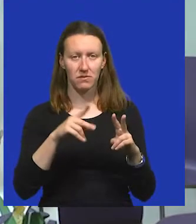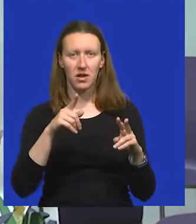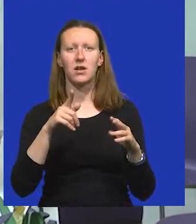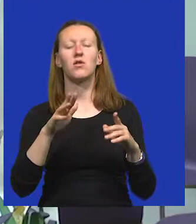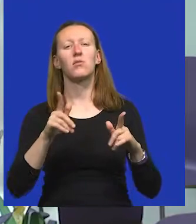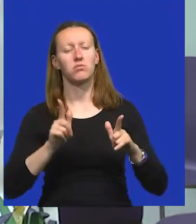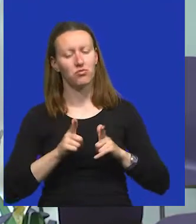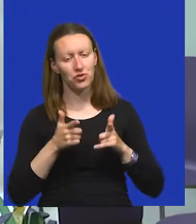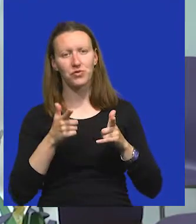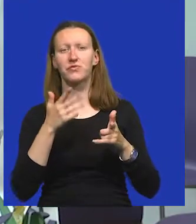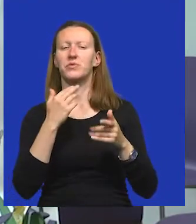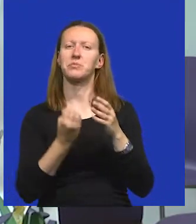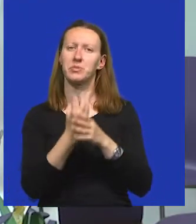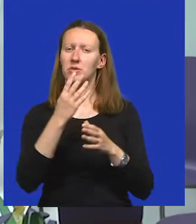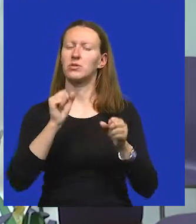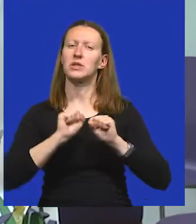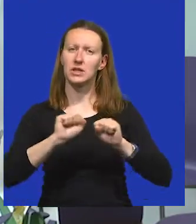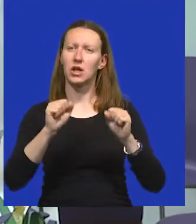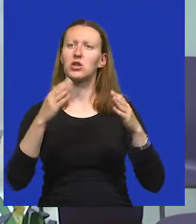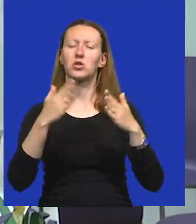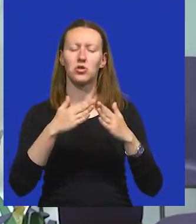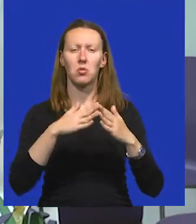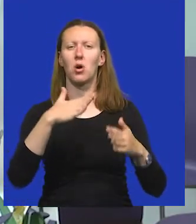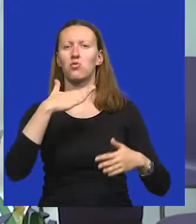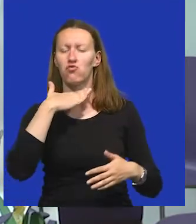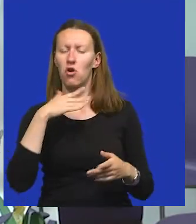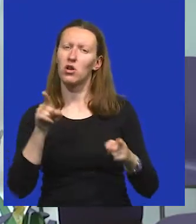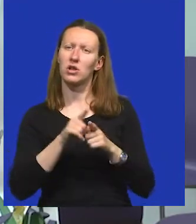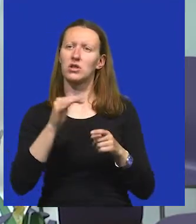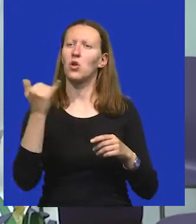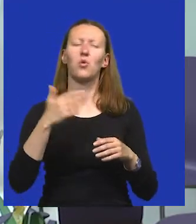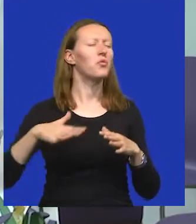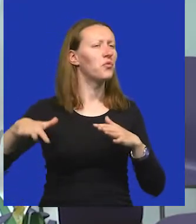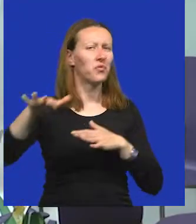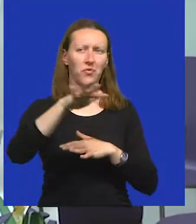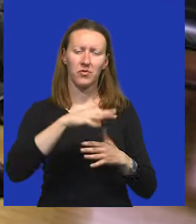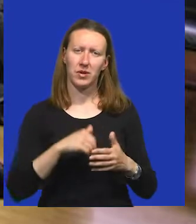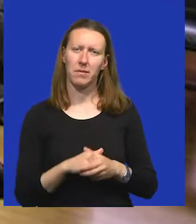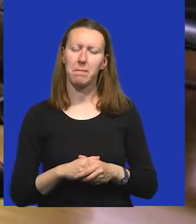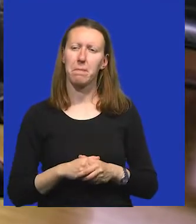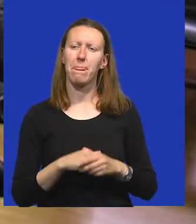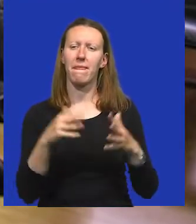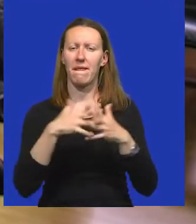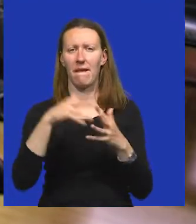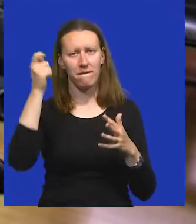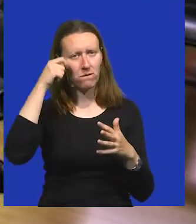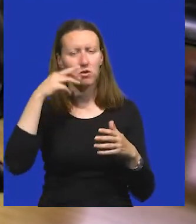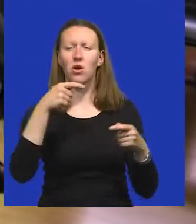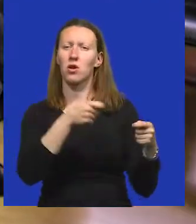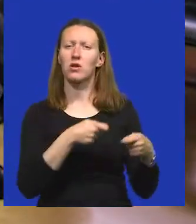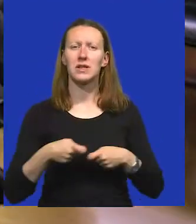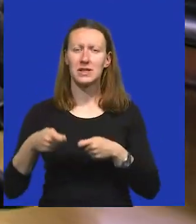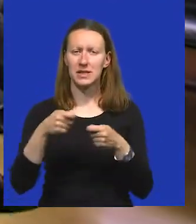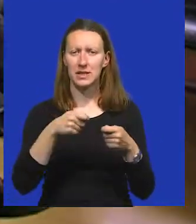viviamo anche l'ecologia, soprattutto anche qua a scuola, ma a casa, diciamo dappertutto anche. La città di Dignano